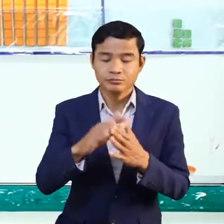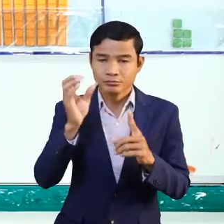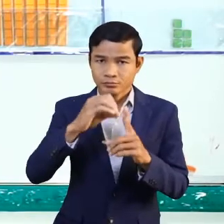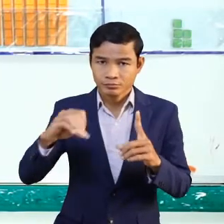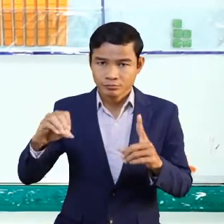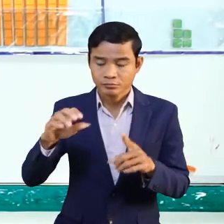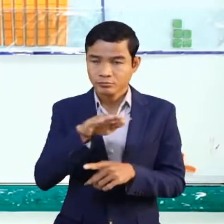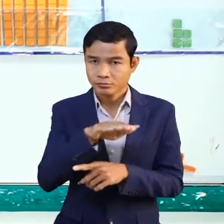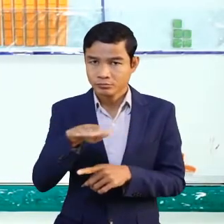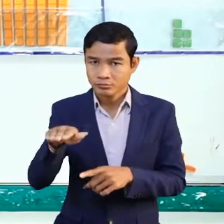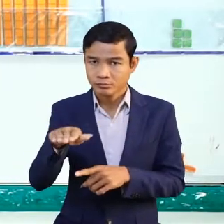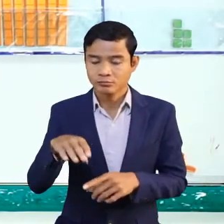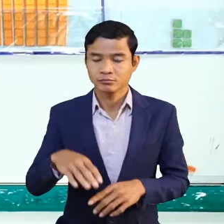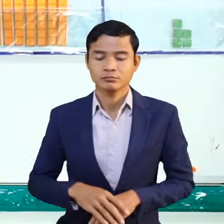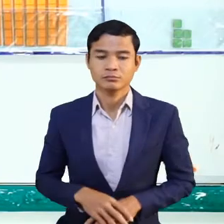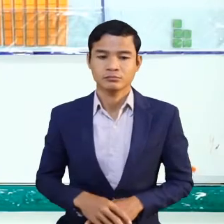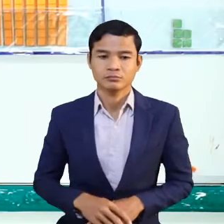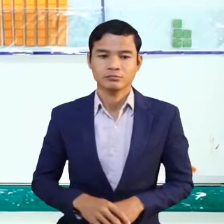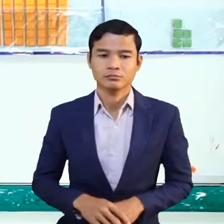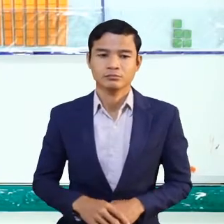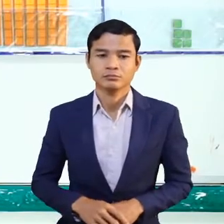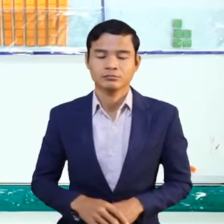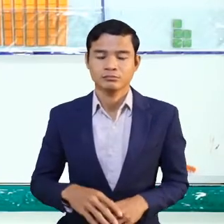ចាតោះ